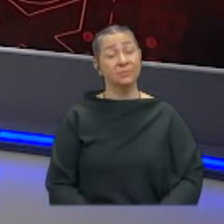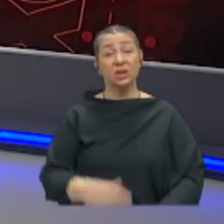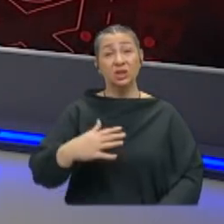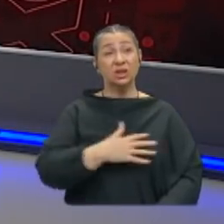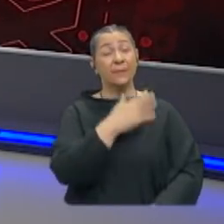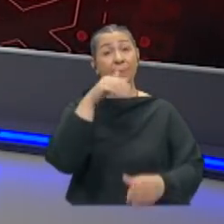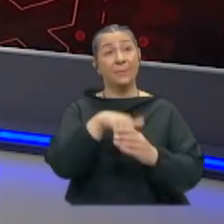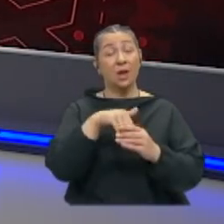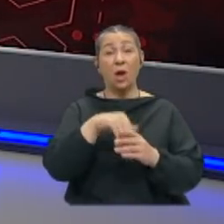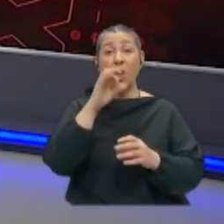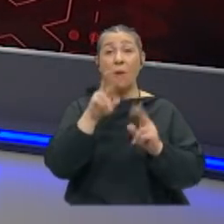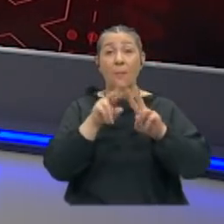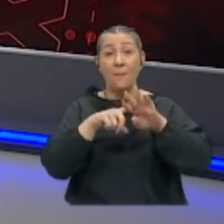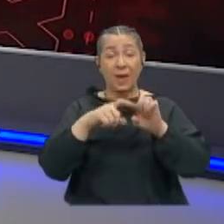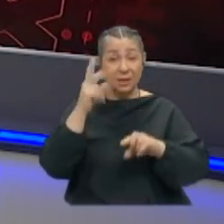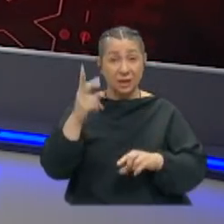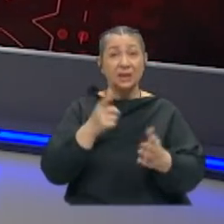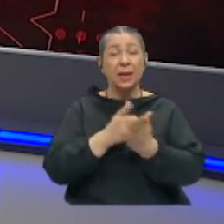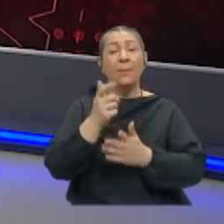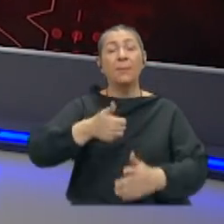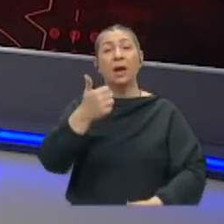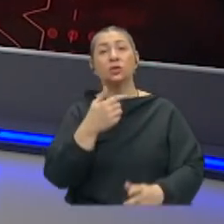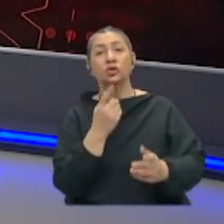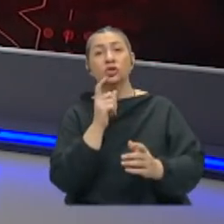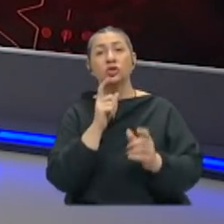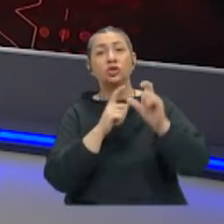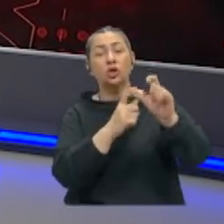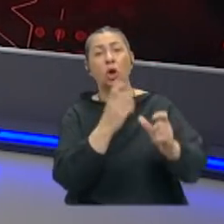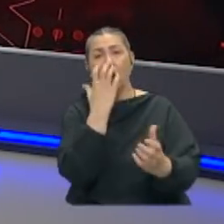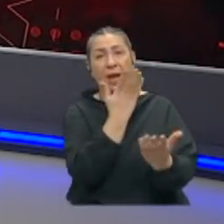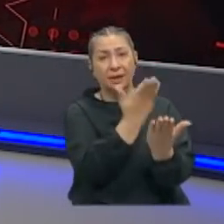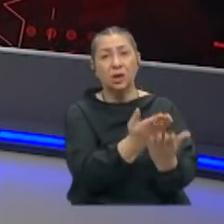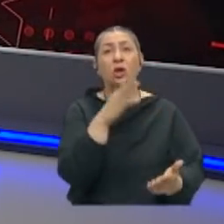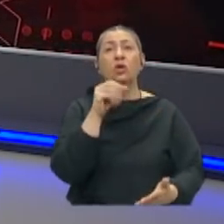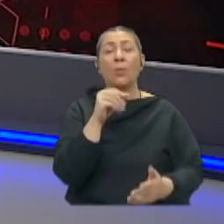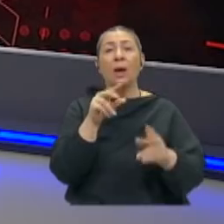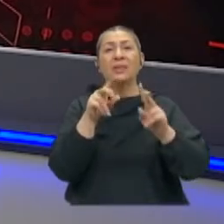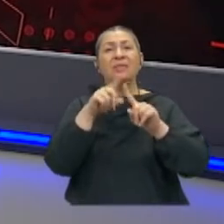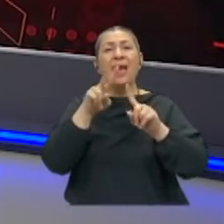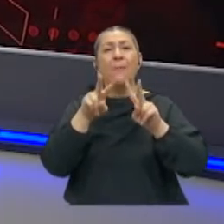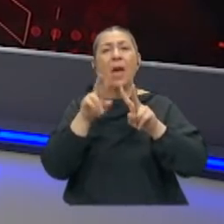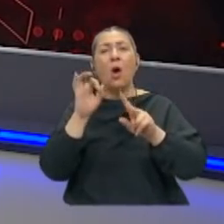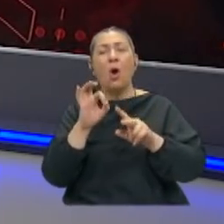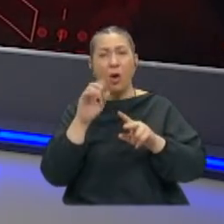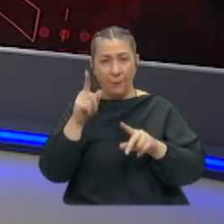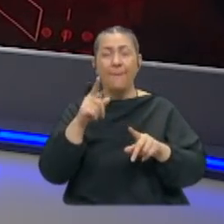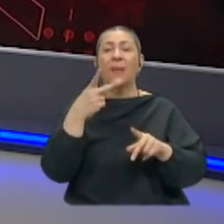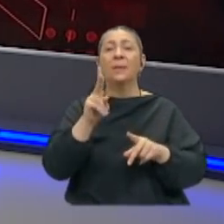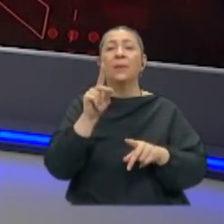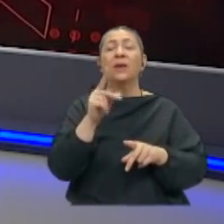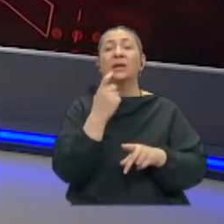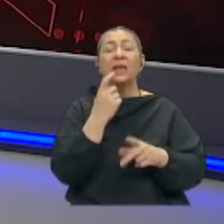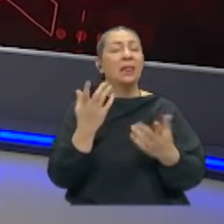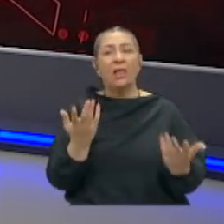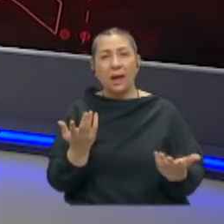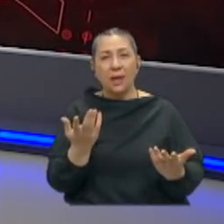CHP milletvekili Ömer Fethi Gürer, Tarım Bakanlığı'na soru önergesi vererek Toprak Mahsulleri Ofisi'nin 2021 yılında